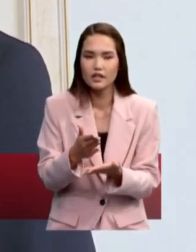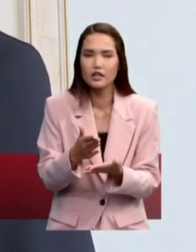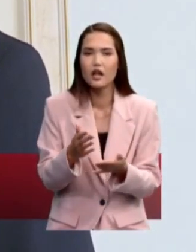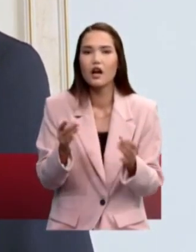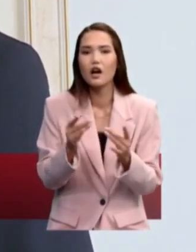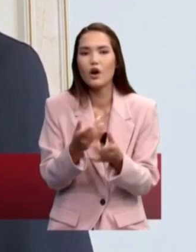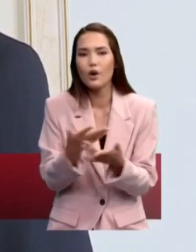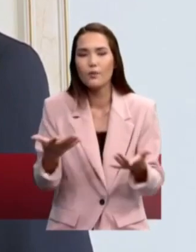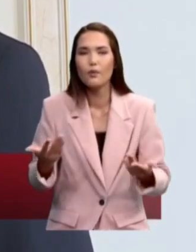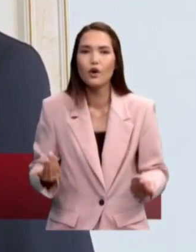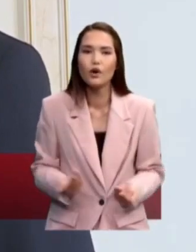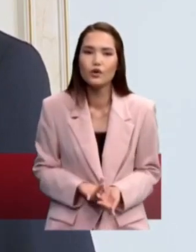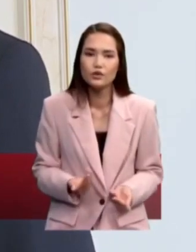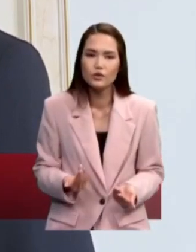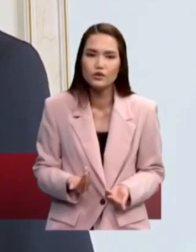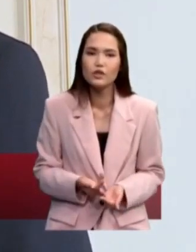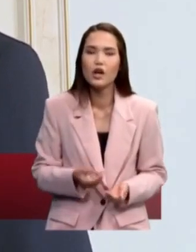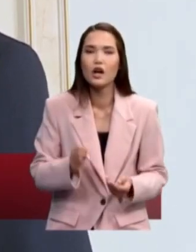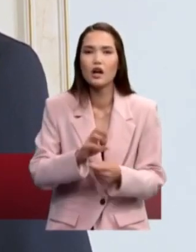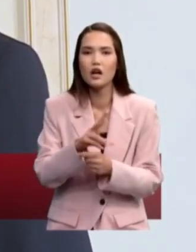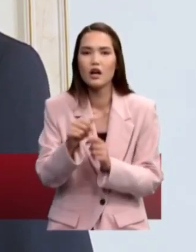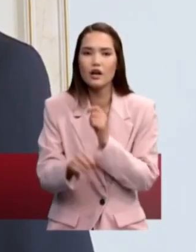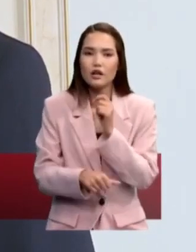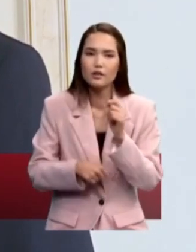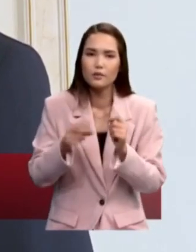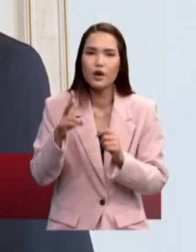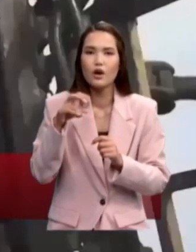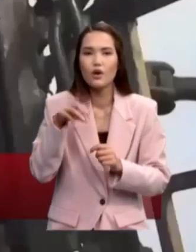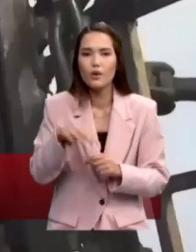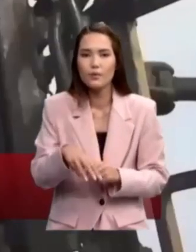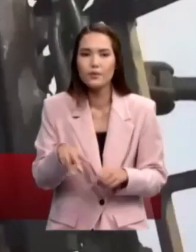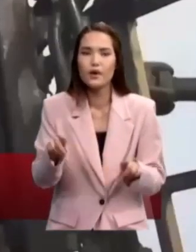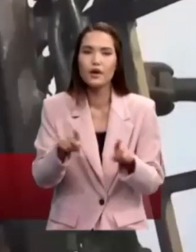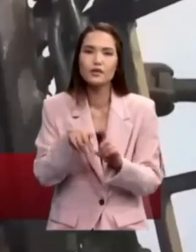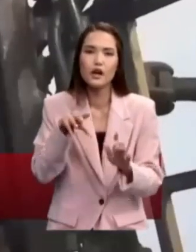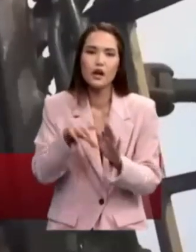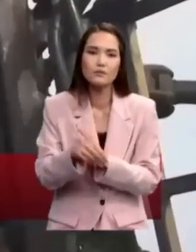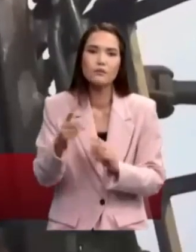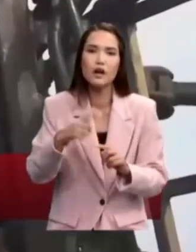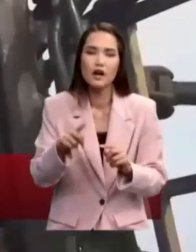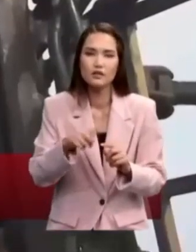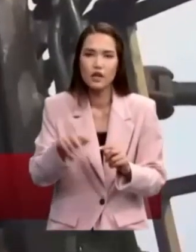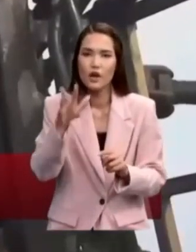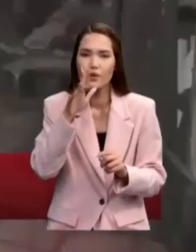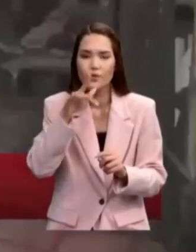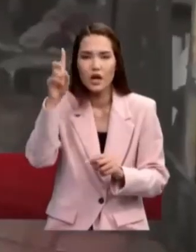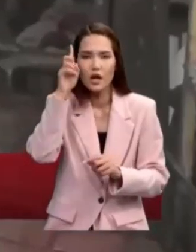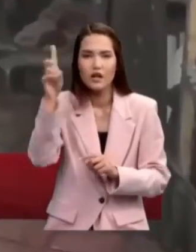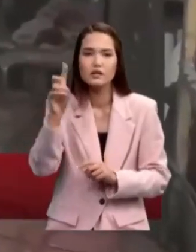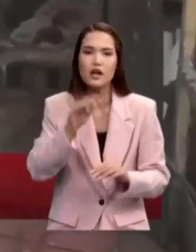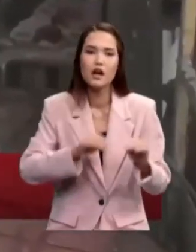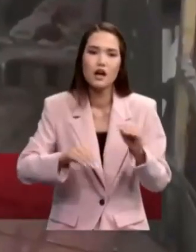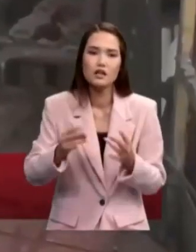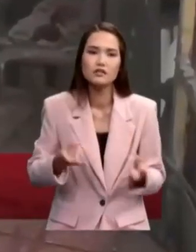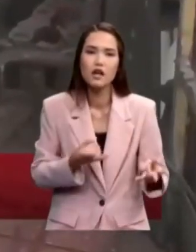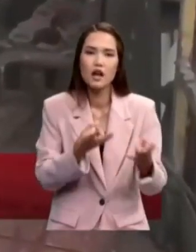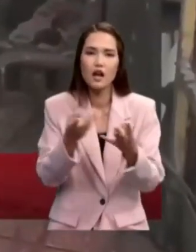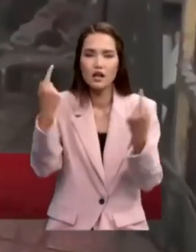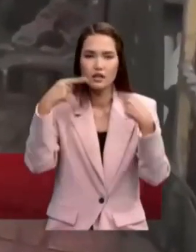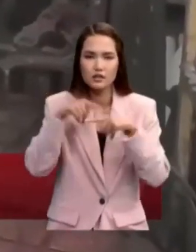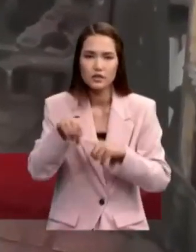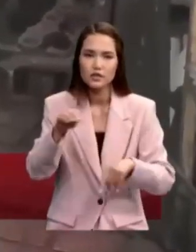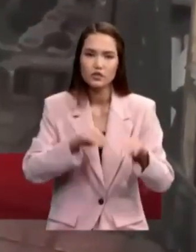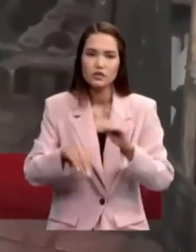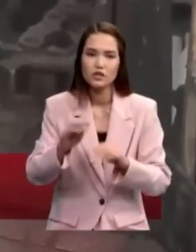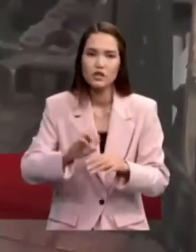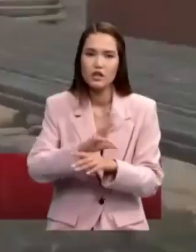трубы, линейный трубы деген болады. Именно осы мұнай газ саласында арналған. Алдағы уақытта жергілікті билік нысан аумағын қажетті инфрақұрылыммен